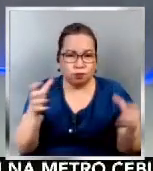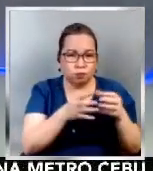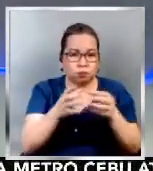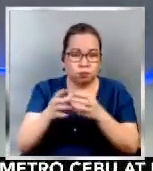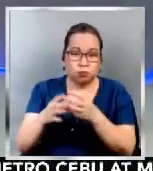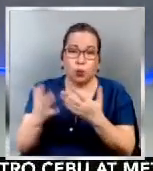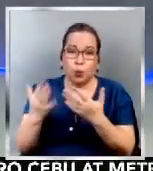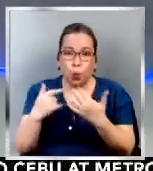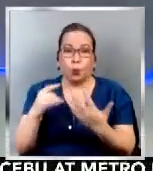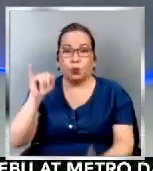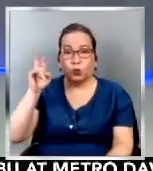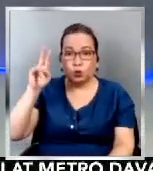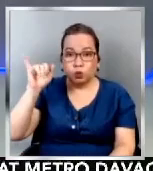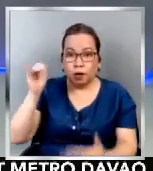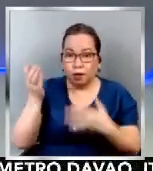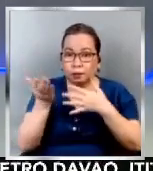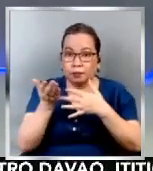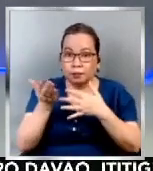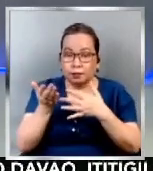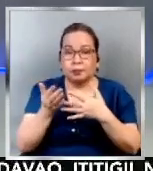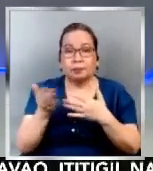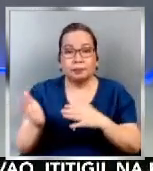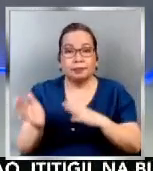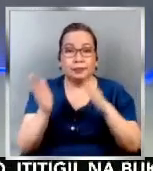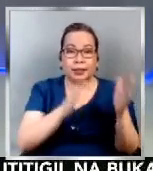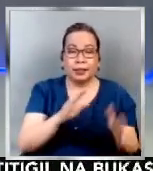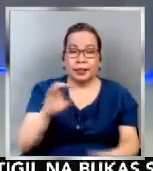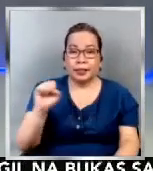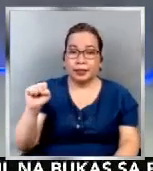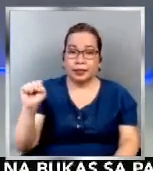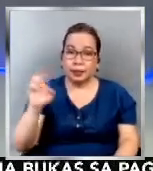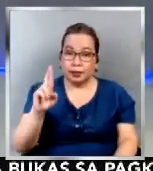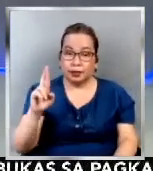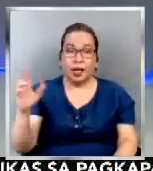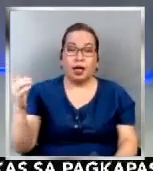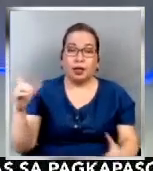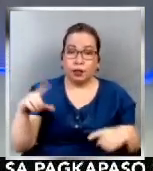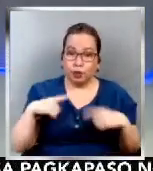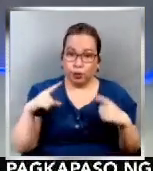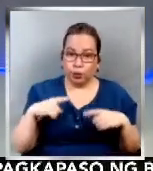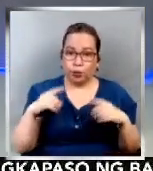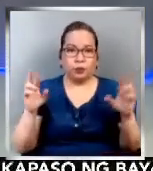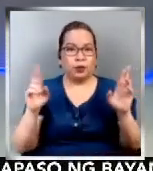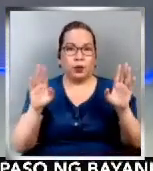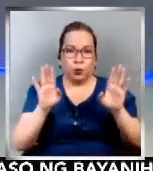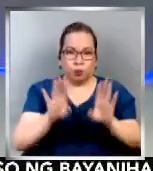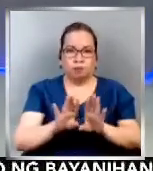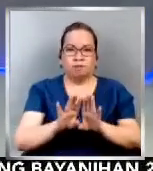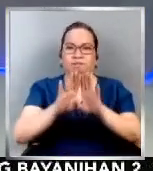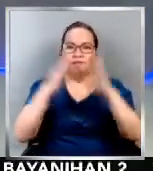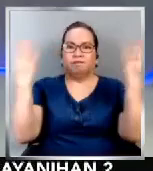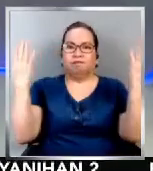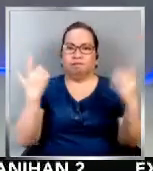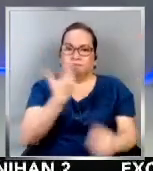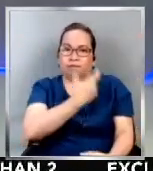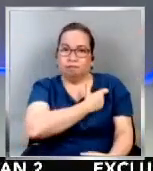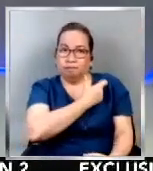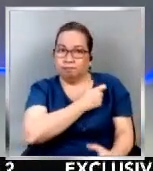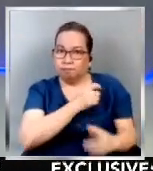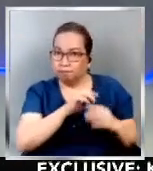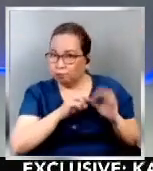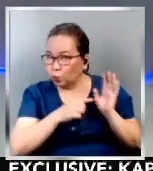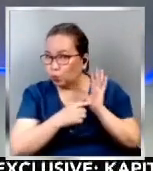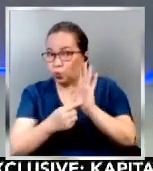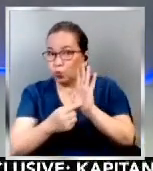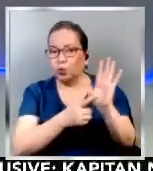Hulyo. Sa Santa Rosa, Laguna naman, ikinasa ang ceremonial vaccination na layong manghikayat para magpabakuna na